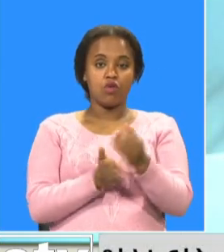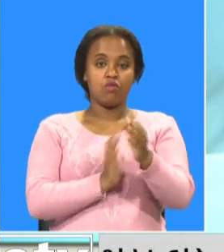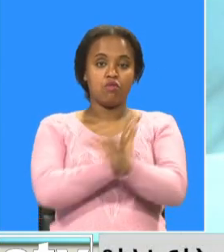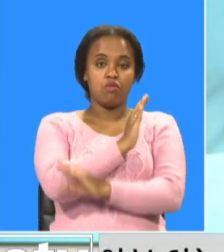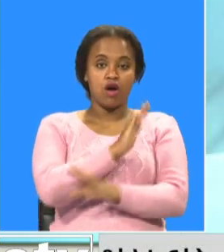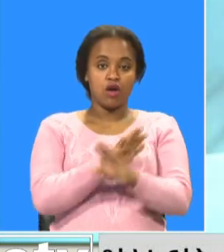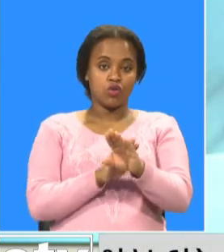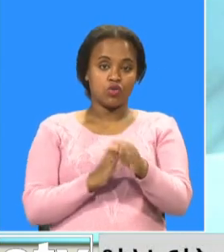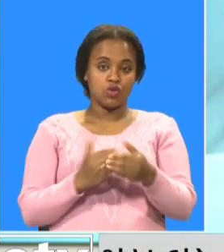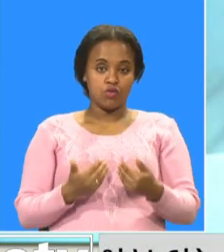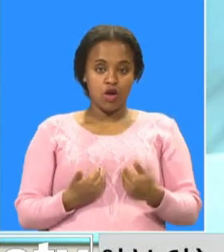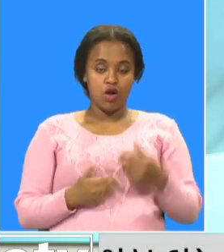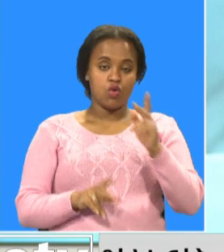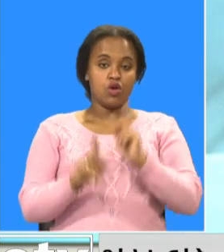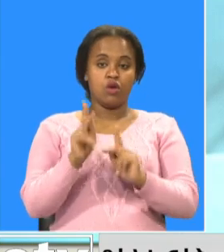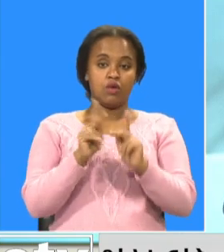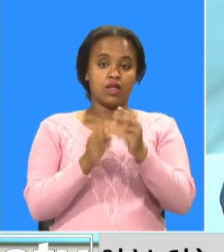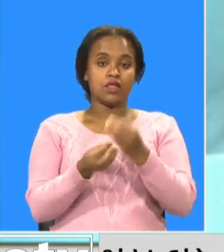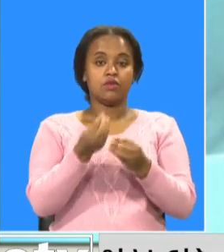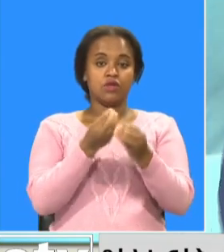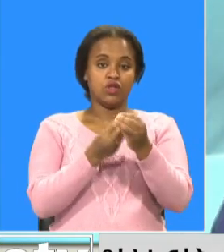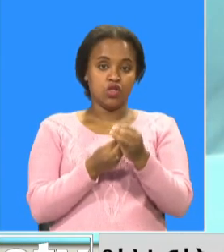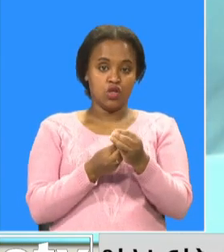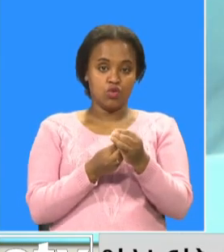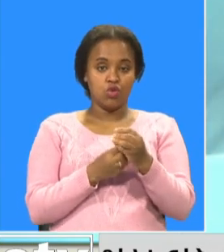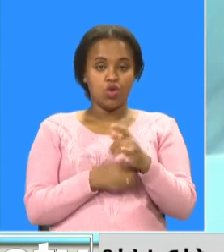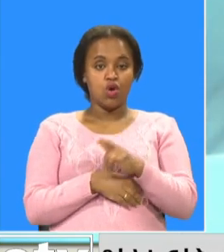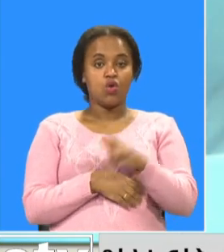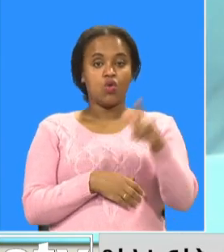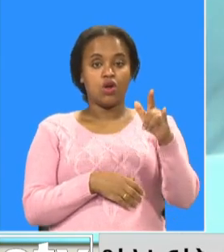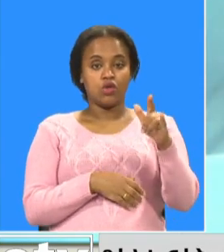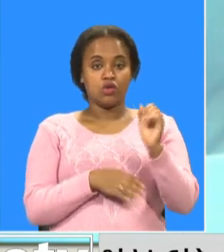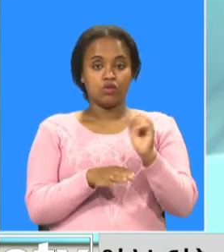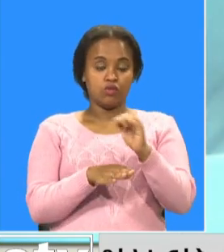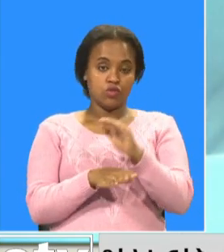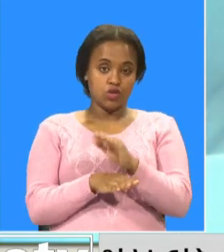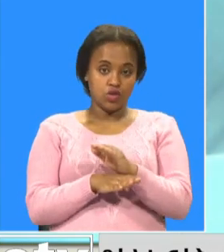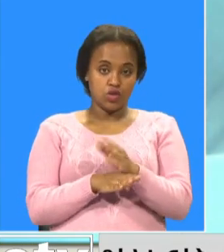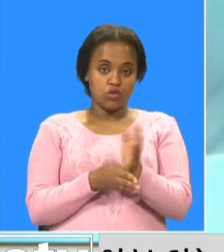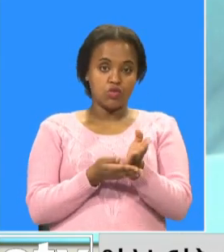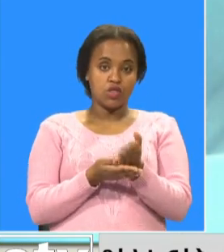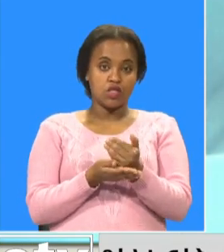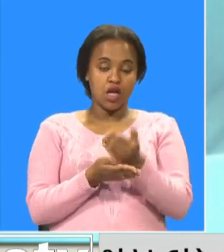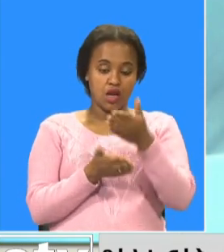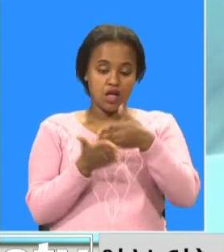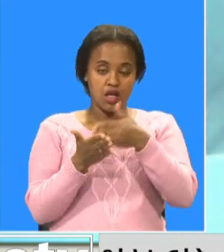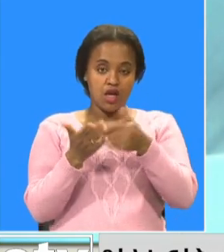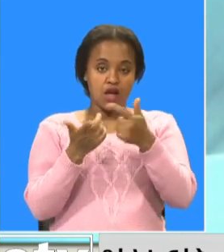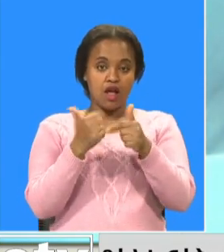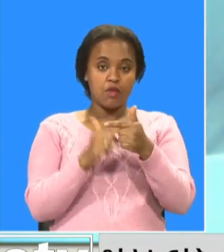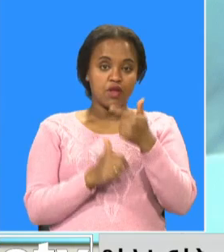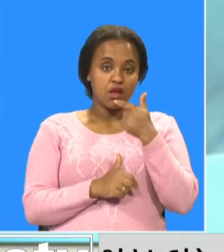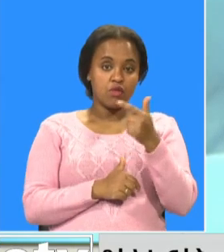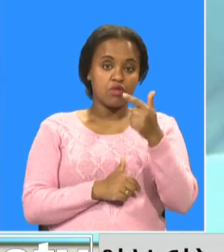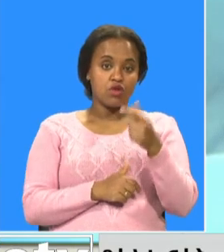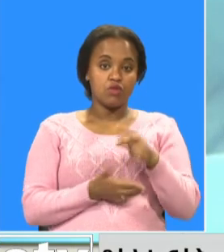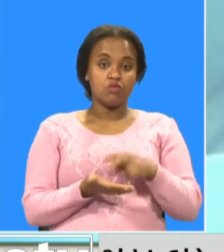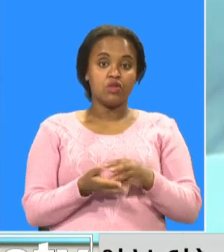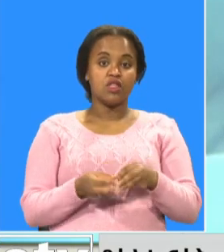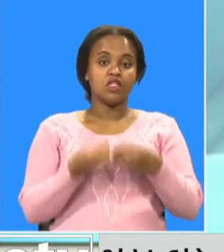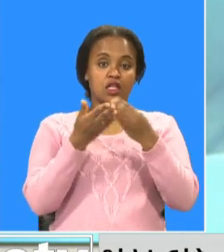ውስጥ ላለ ህብረተሰብ እንዲሸጡ በውጭ ወደ ውጭም ተልኮ ምንዛሪ እንዲያመጣ በሚል በተሰጠው ኢኒሼቲቭ